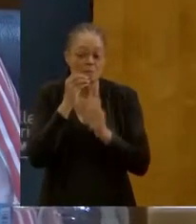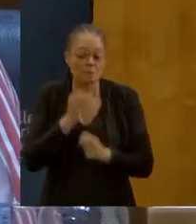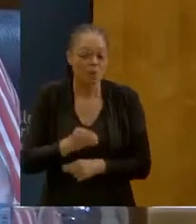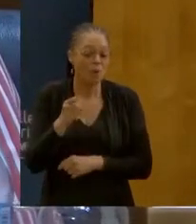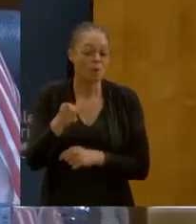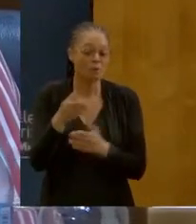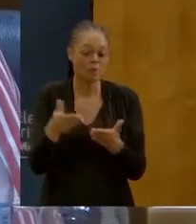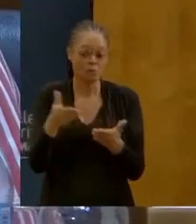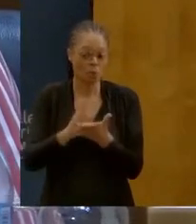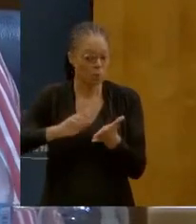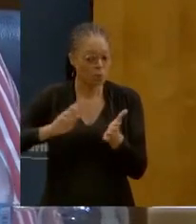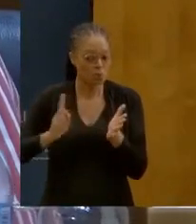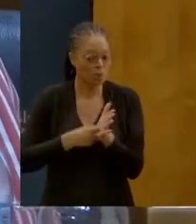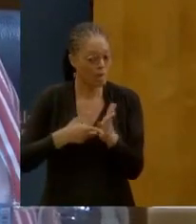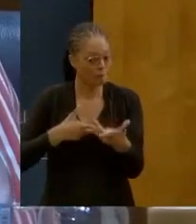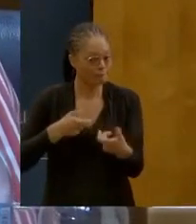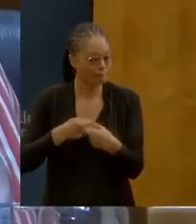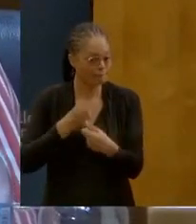l'ont droit